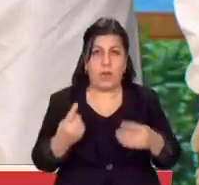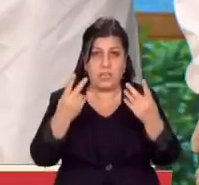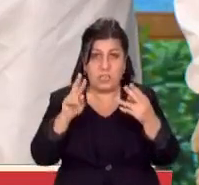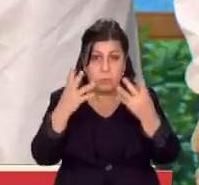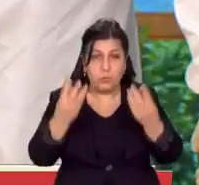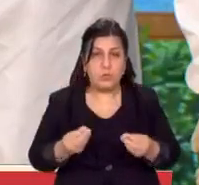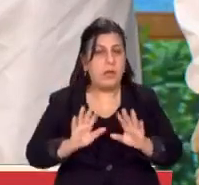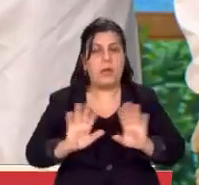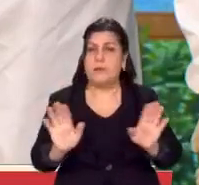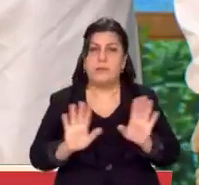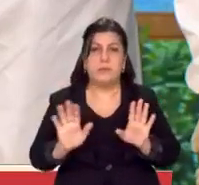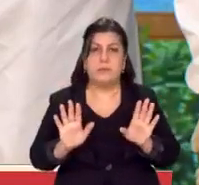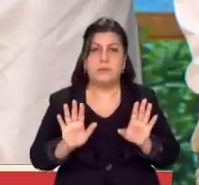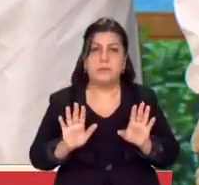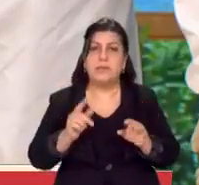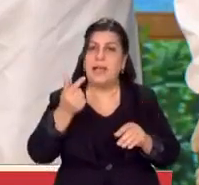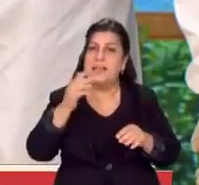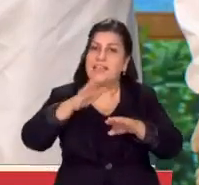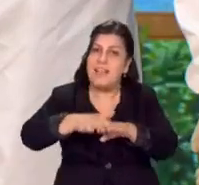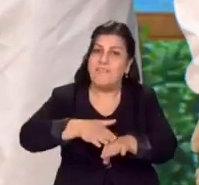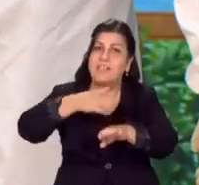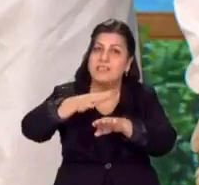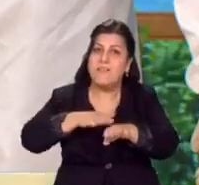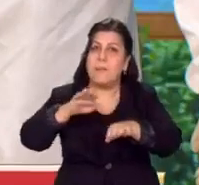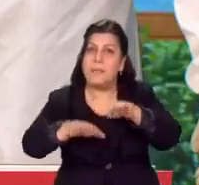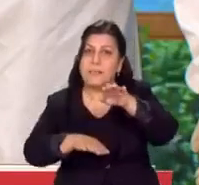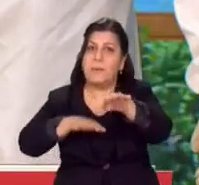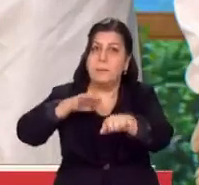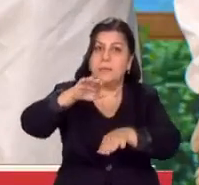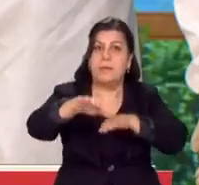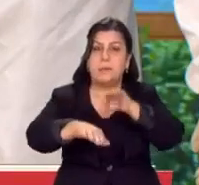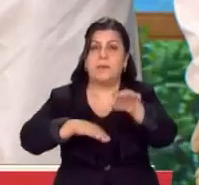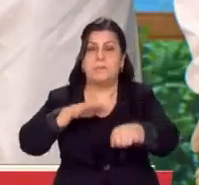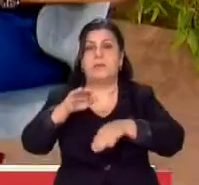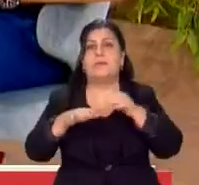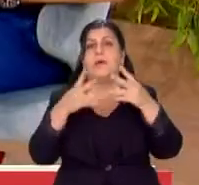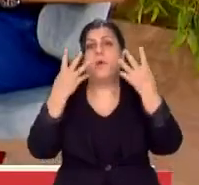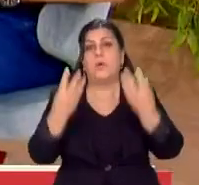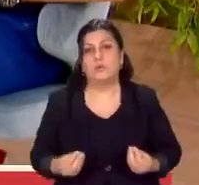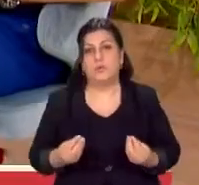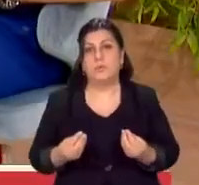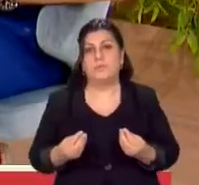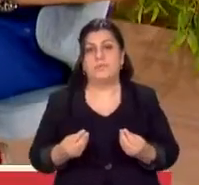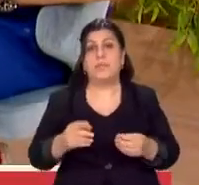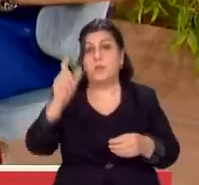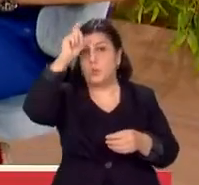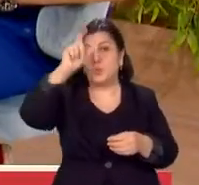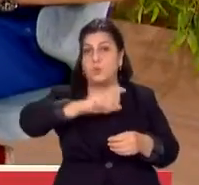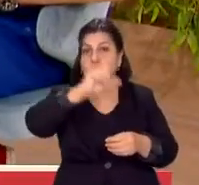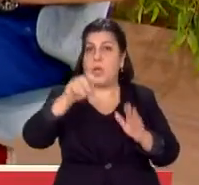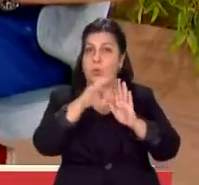olmamız lazım basamak basamak olacak bunlar Peki bir sonrakine bakıyoruz ulusal kurallar belirlenmeli şimdi